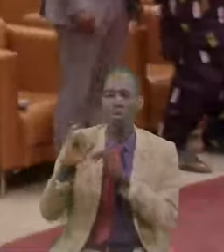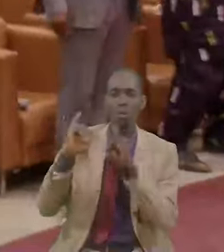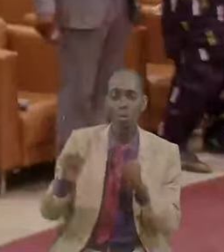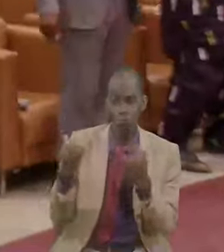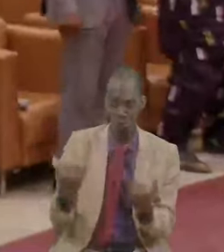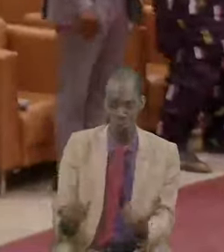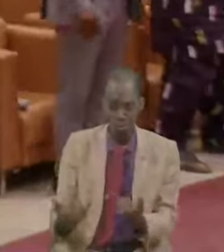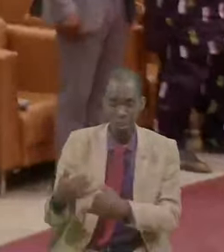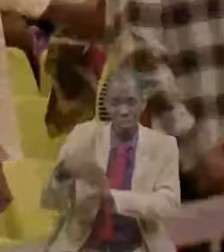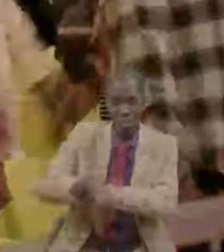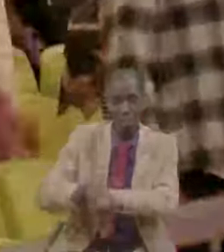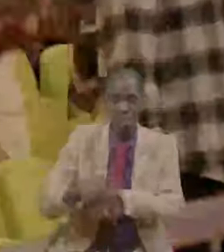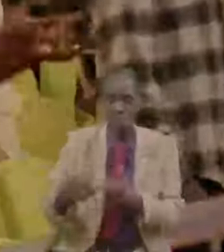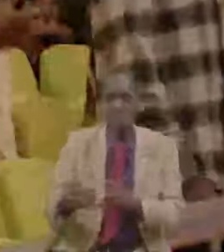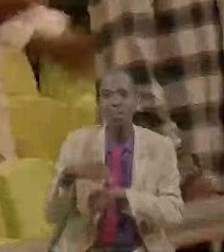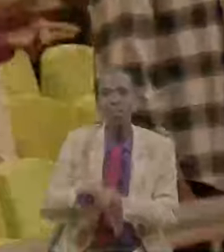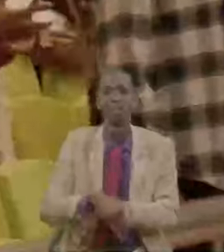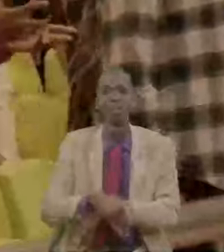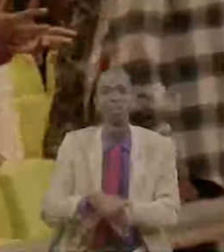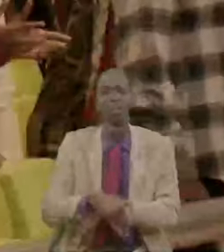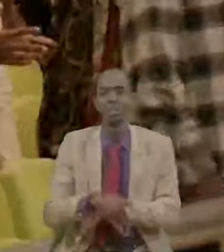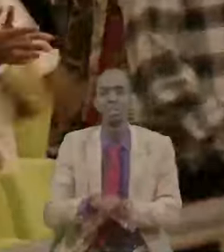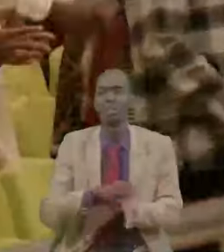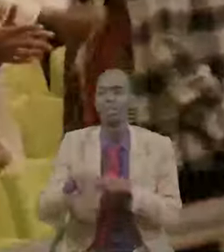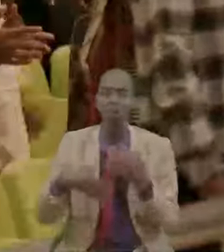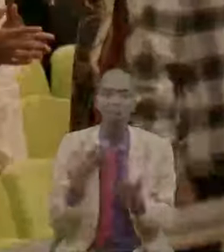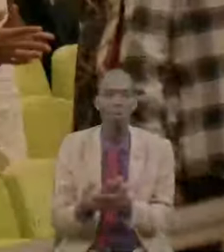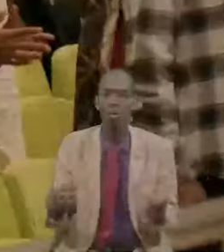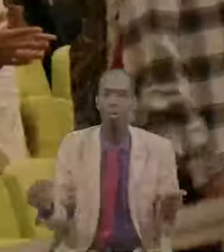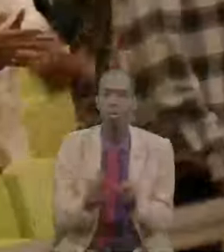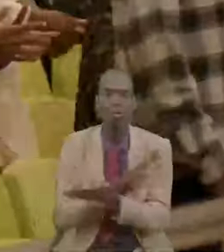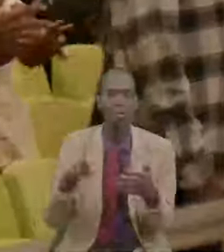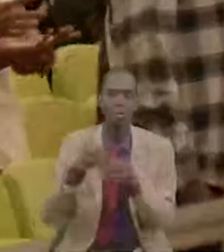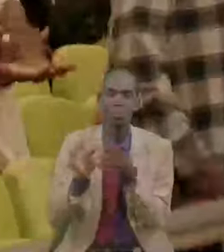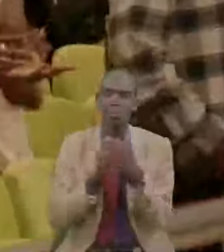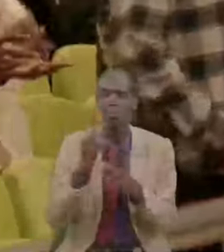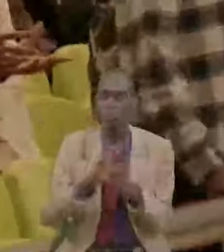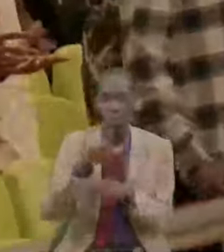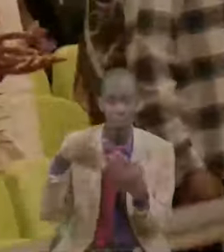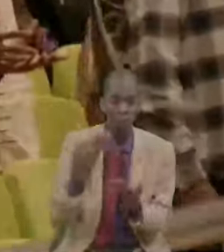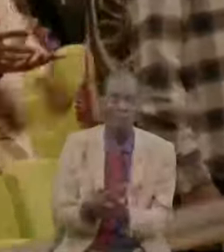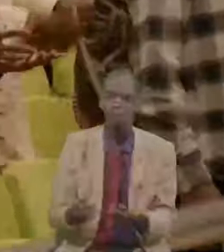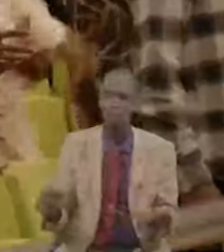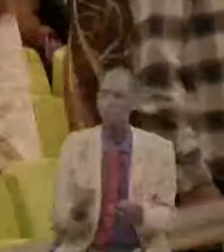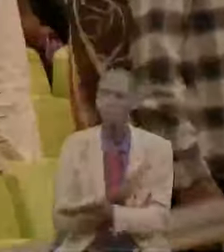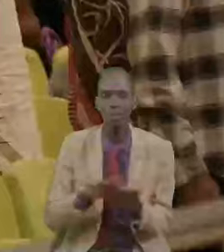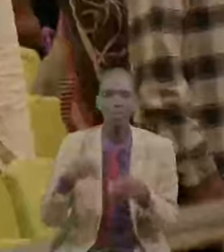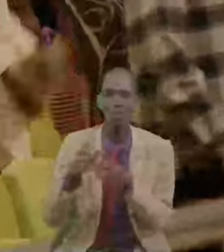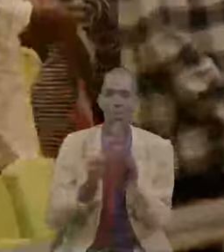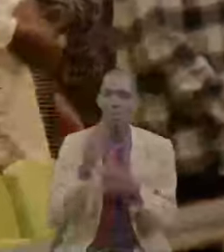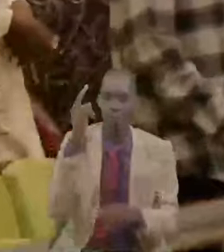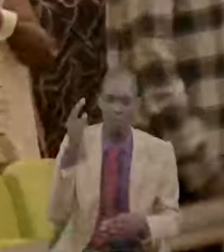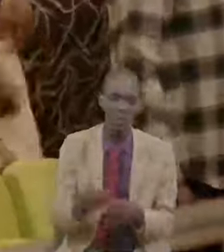détruit. Ce soir, c'est détruit. Tout est détruit. Détruit. Tout est détruit.